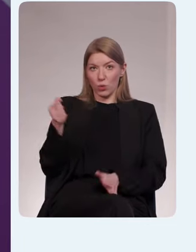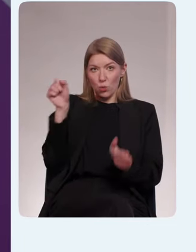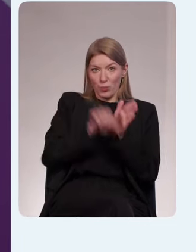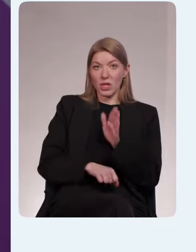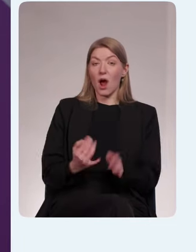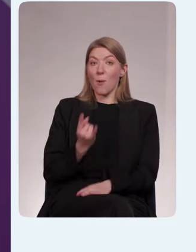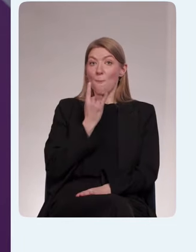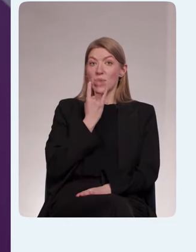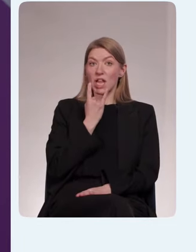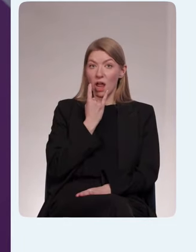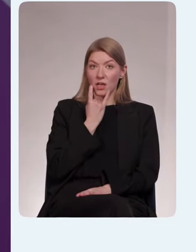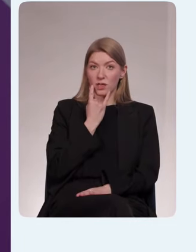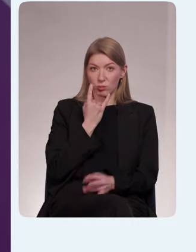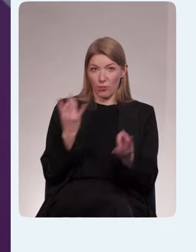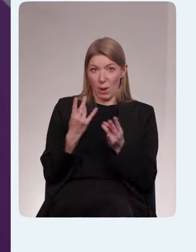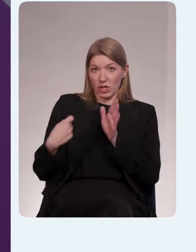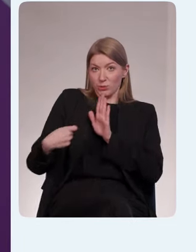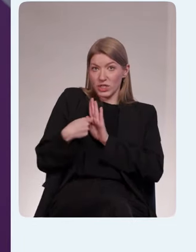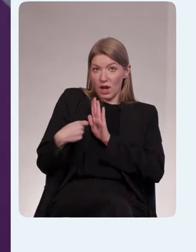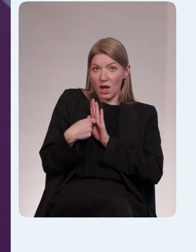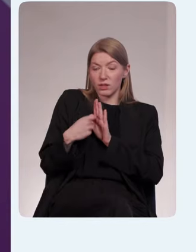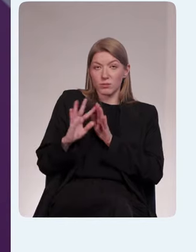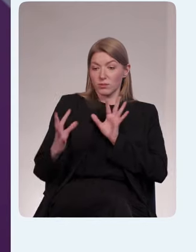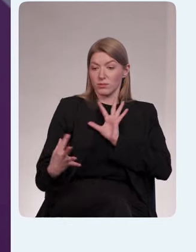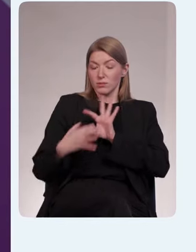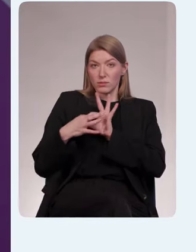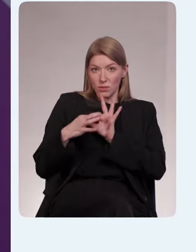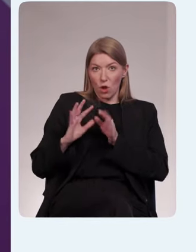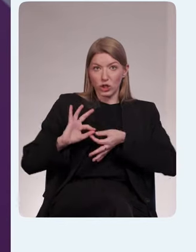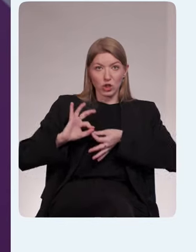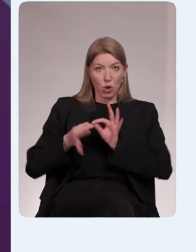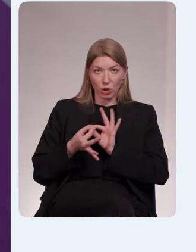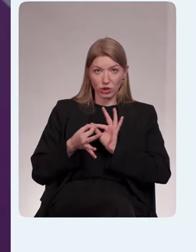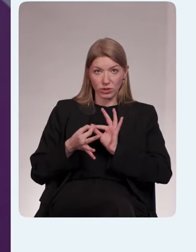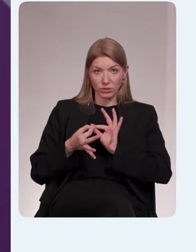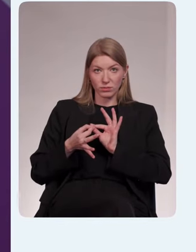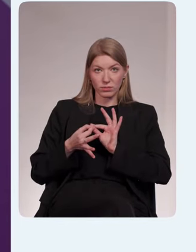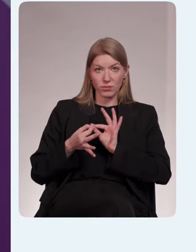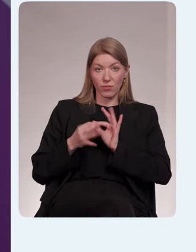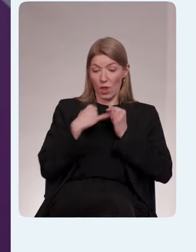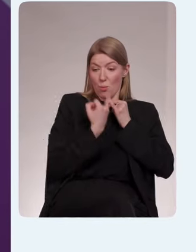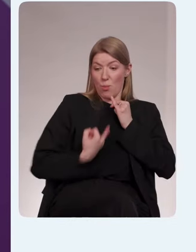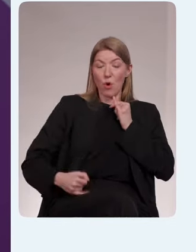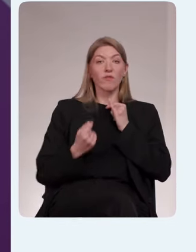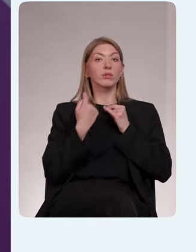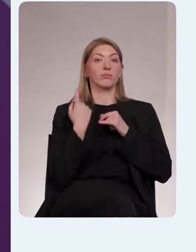батарейка, которую необходимо заряжать, расположена под ключицей. Вот здесь. И соединяется проводом через